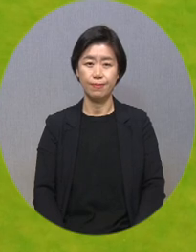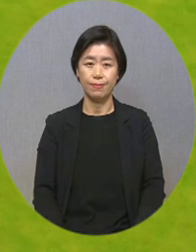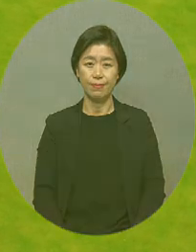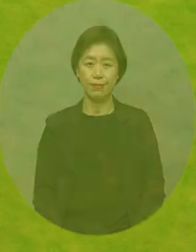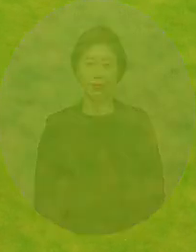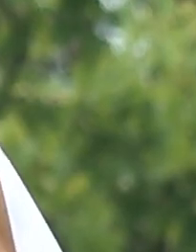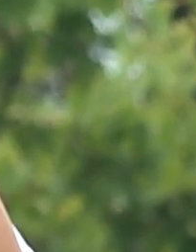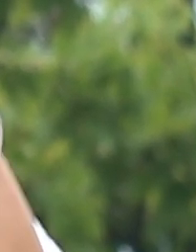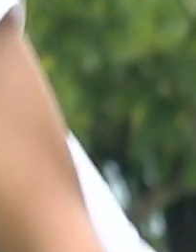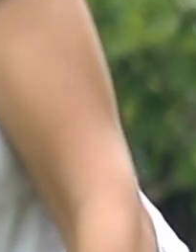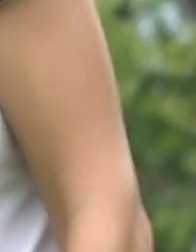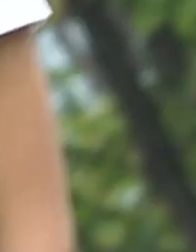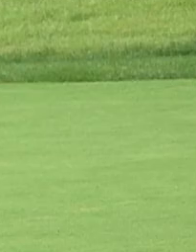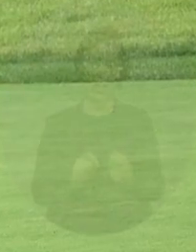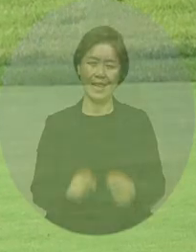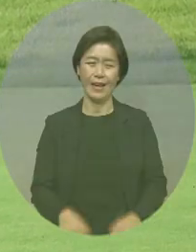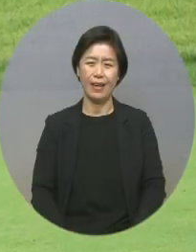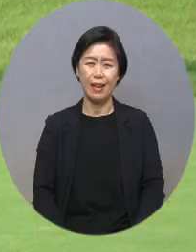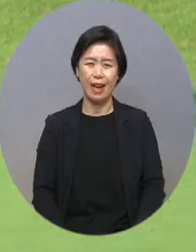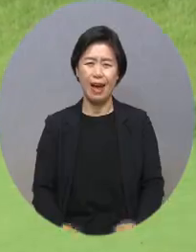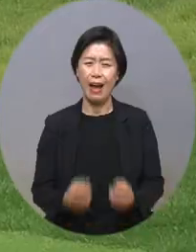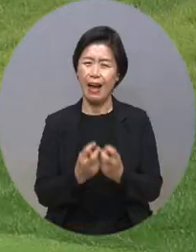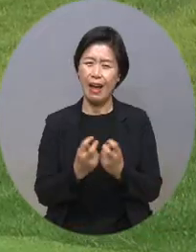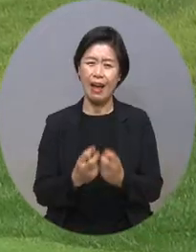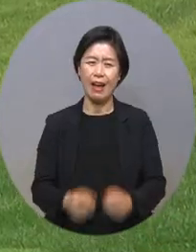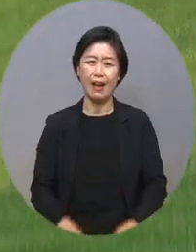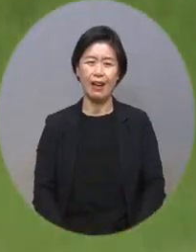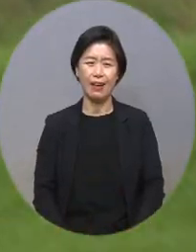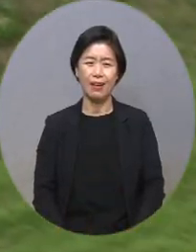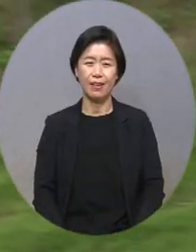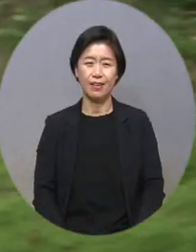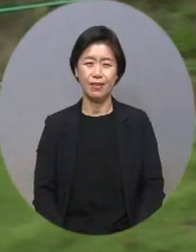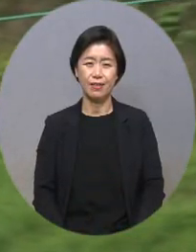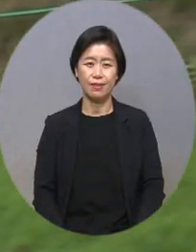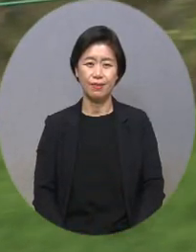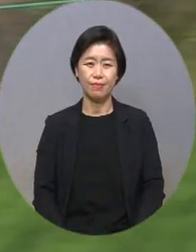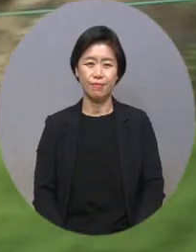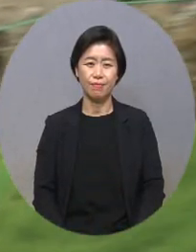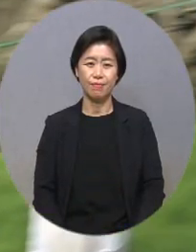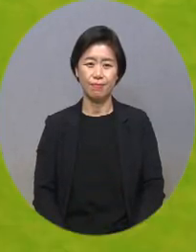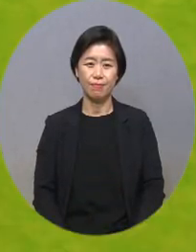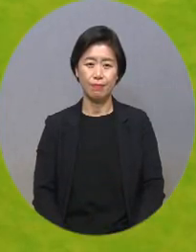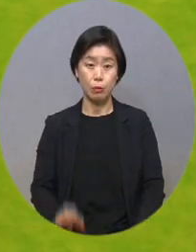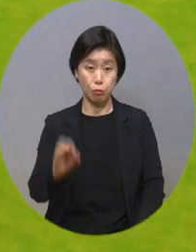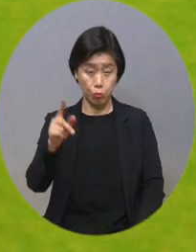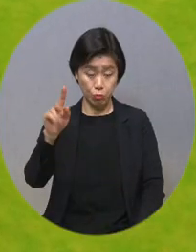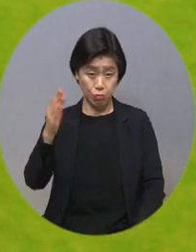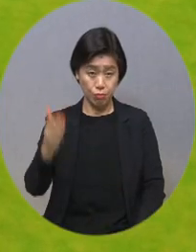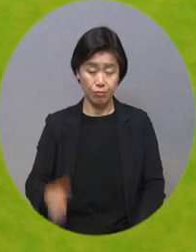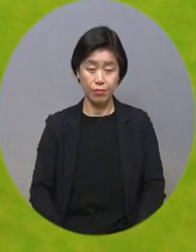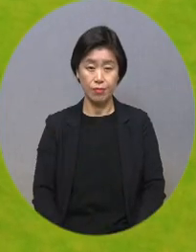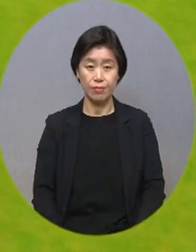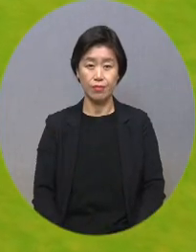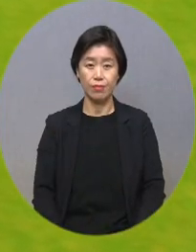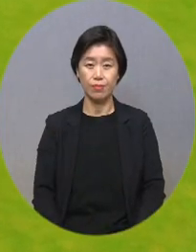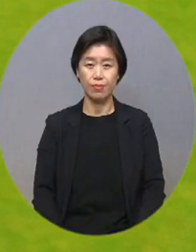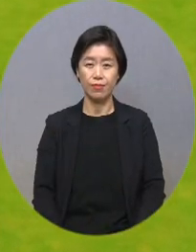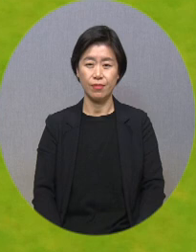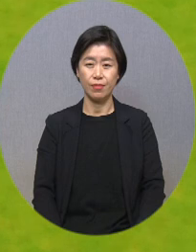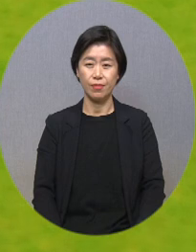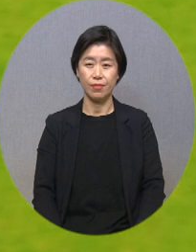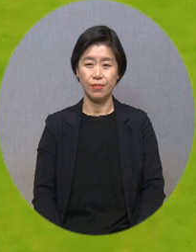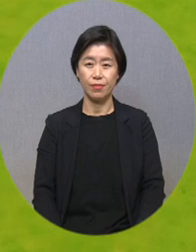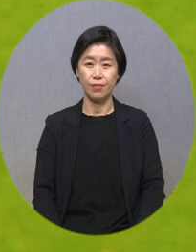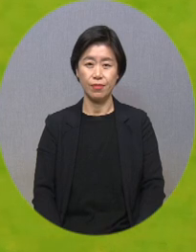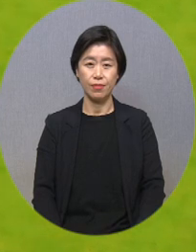우와! 우와! 우와! 우와! 오케이. 우와! 오케이 네. 되겠습니다. 우와.